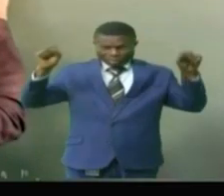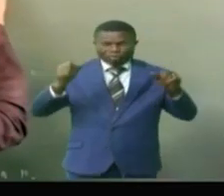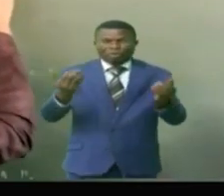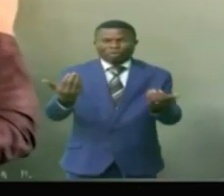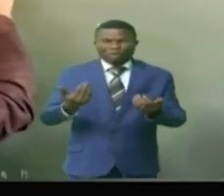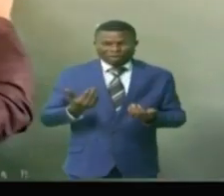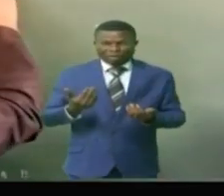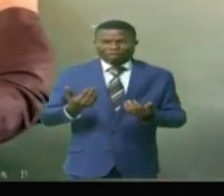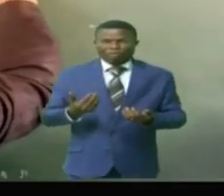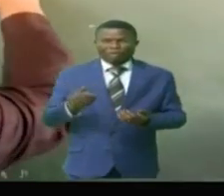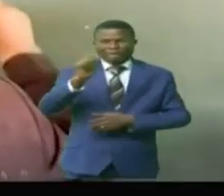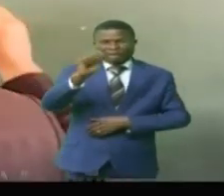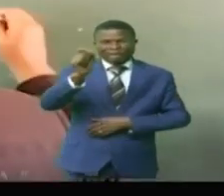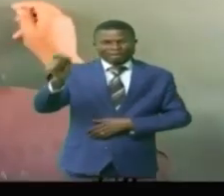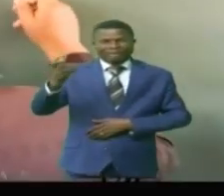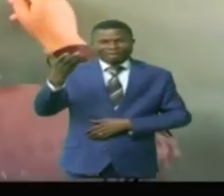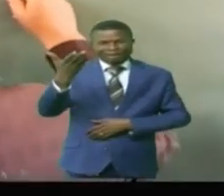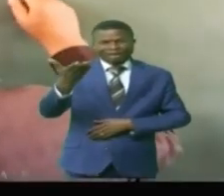ses élèves.